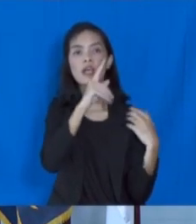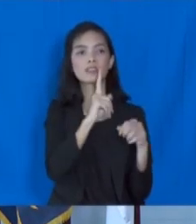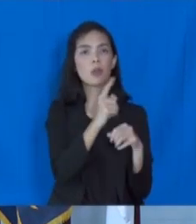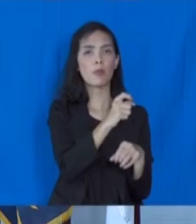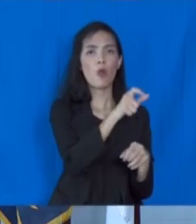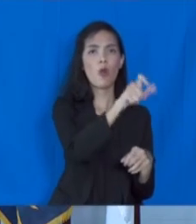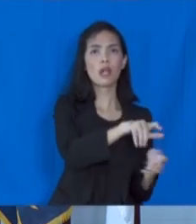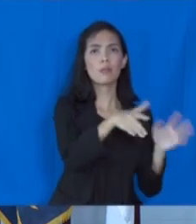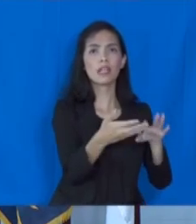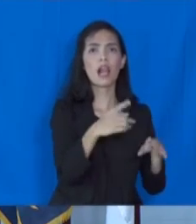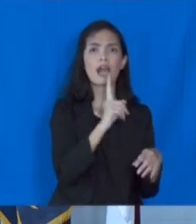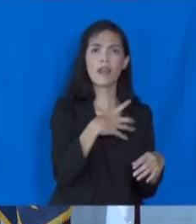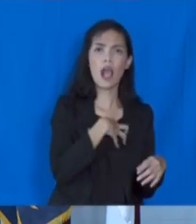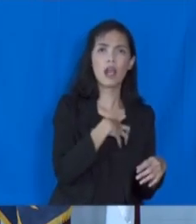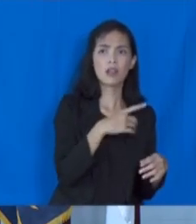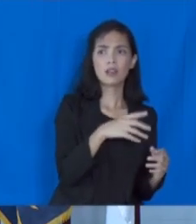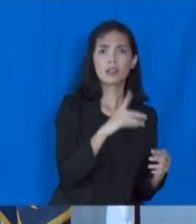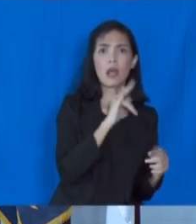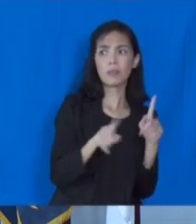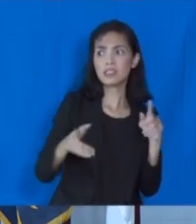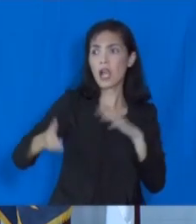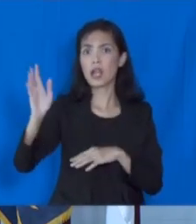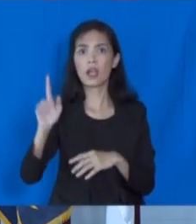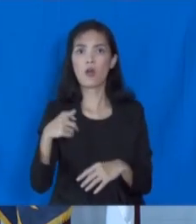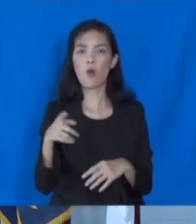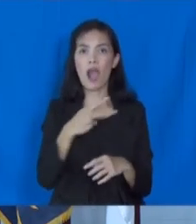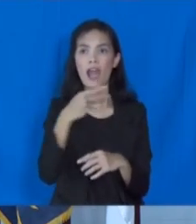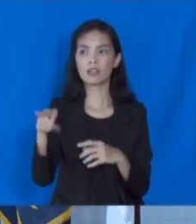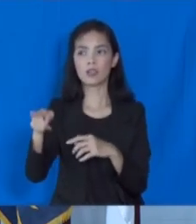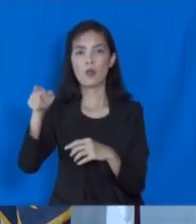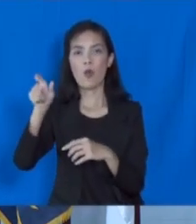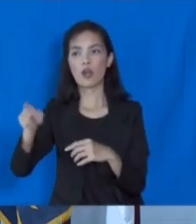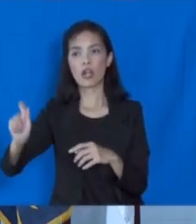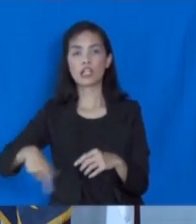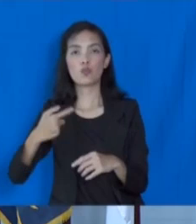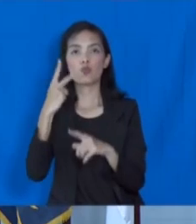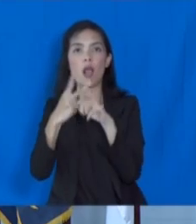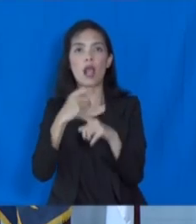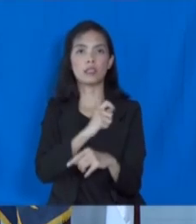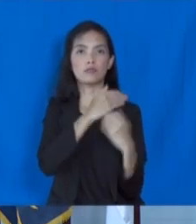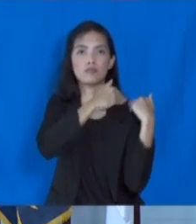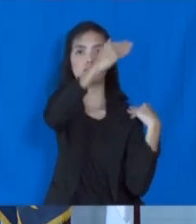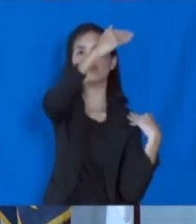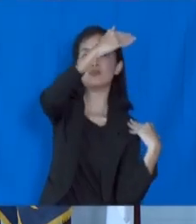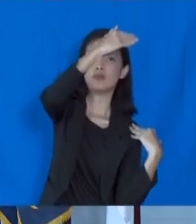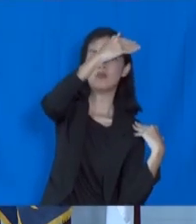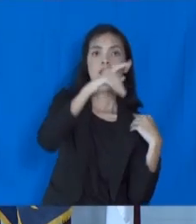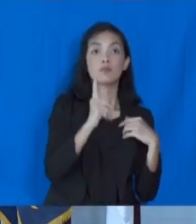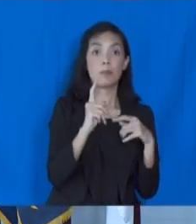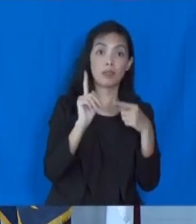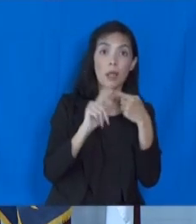jenazah dengan melakukan penolakan pemakaman ini berarti dosa dua kali dosa yang pertama tidak